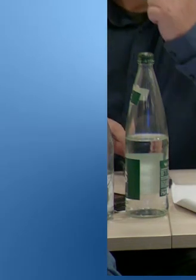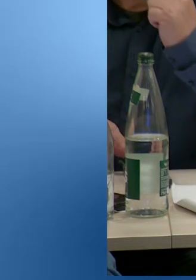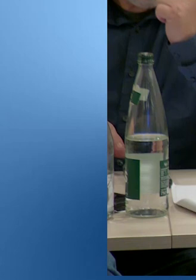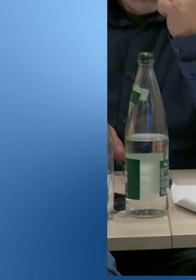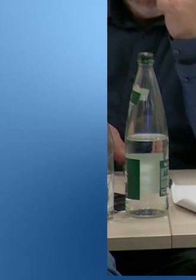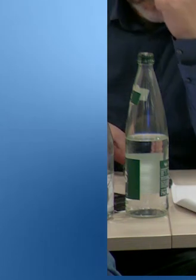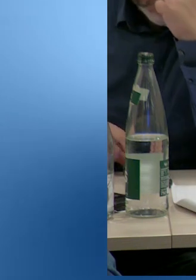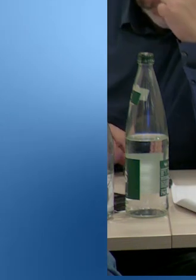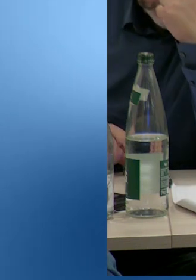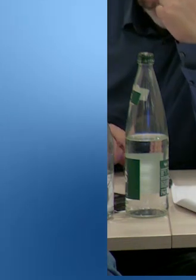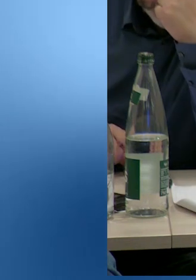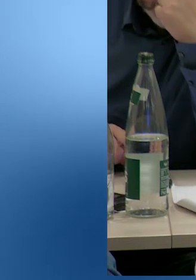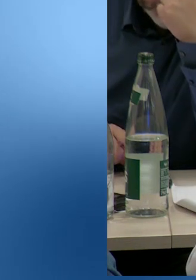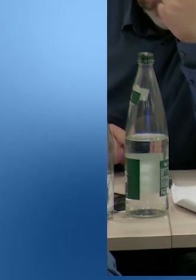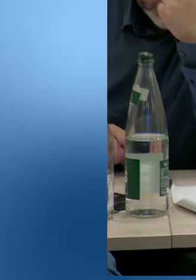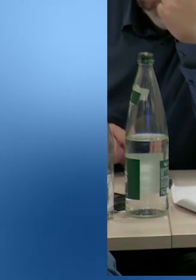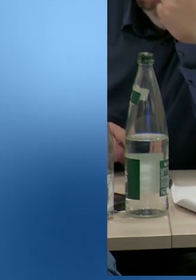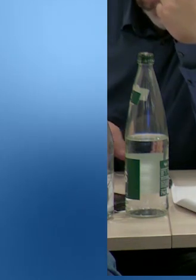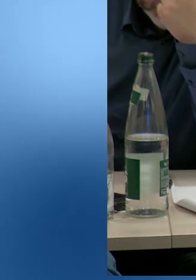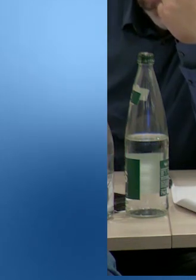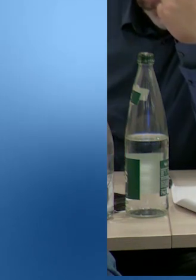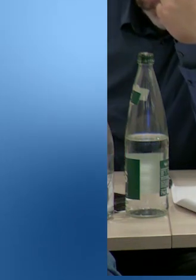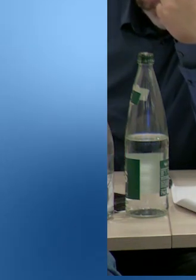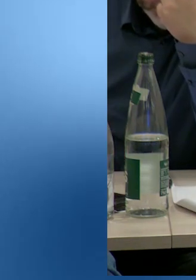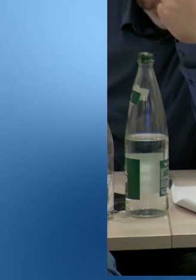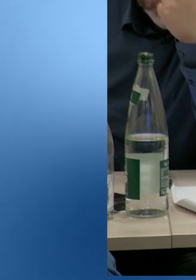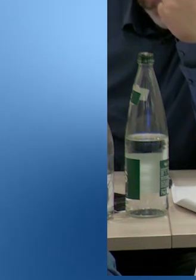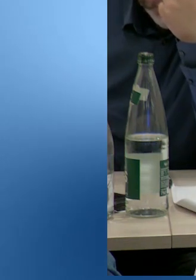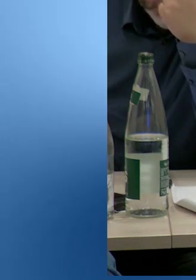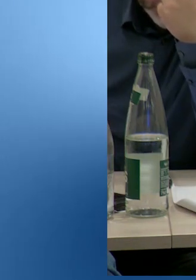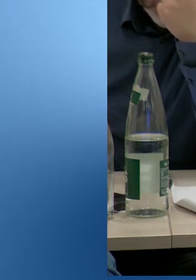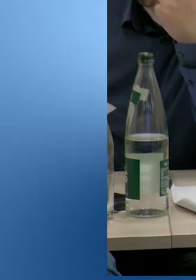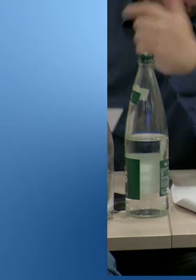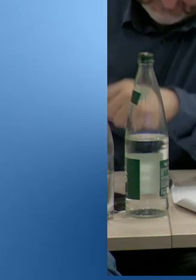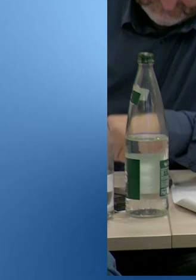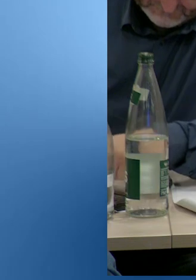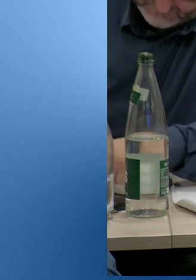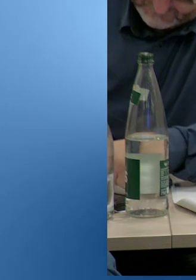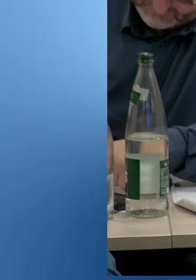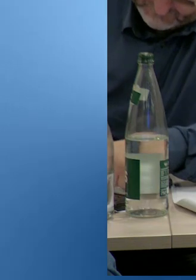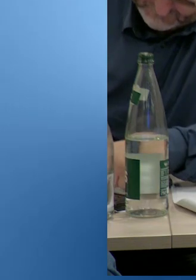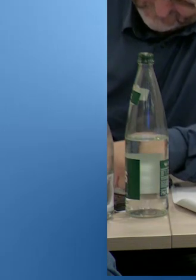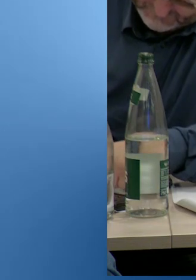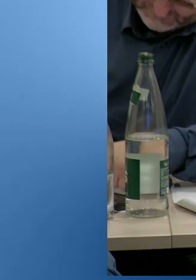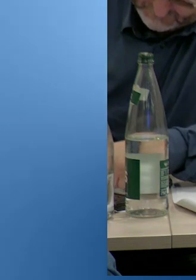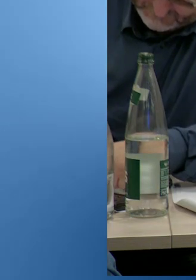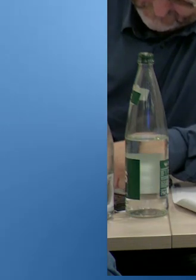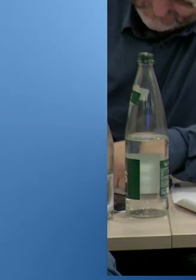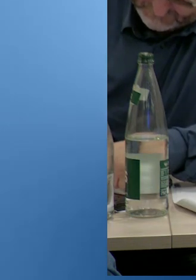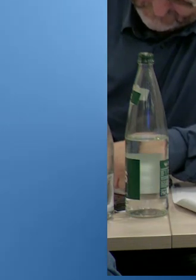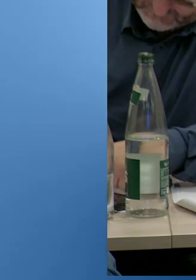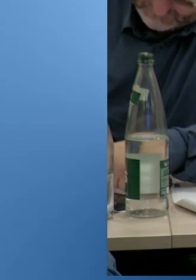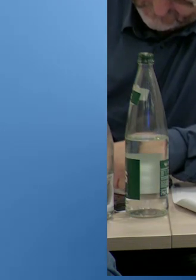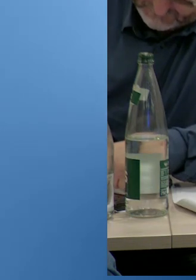je l'avais déjà dit en conseil municipal vous avez travaillé avec les locataires du 30 galeries larlequin vous n'avez absolument pas travaillé avec les locataires du